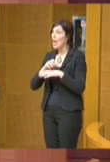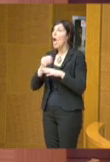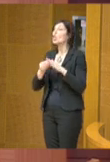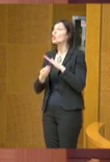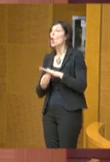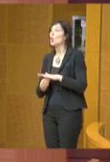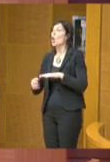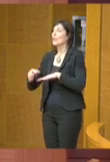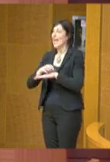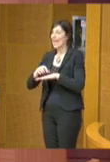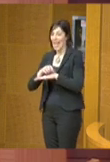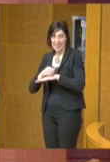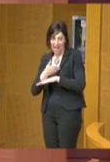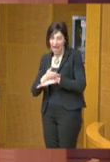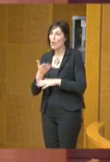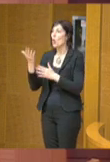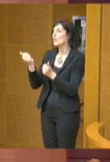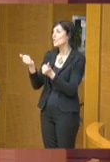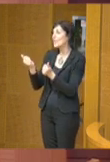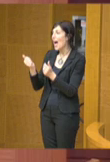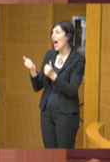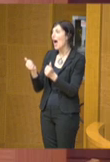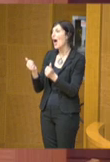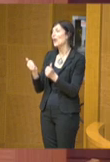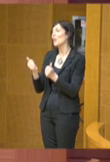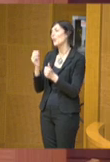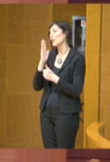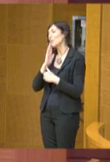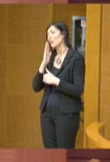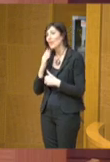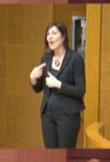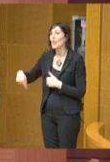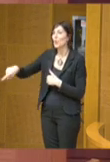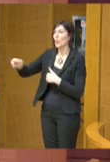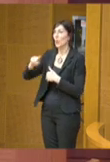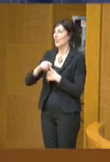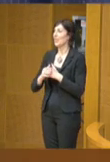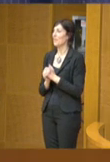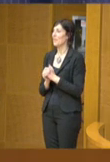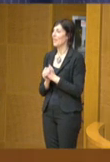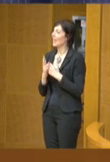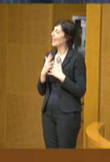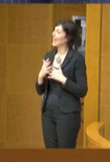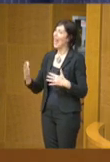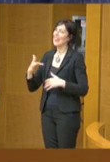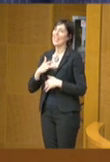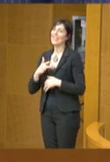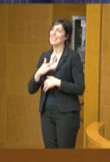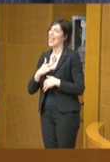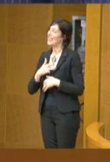Sottosegretario. Bene, un saluto cordiale a tutti quanti voi e con grande sentimento